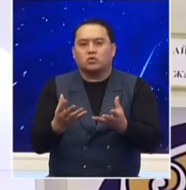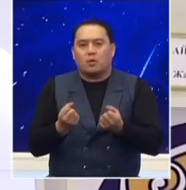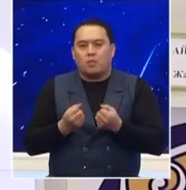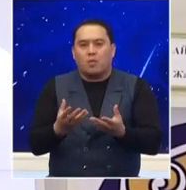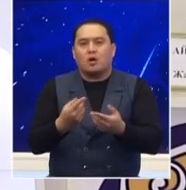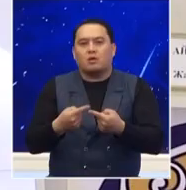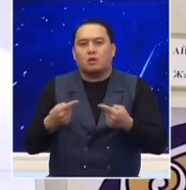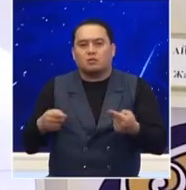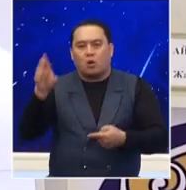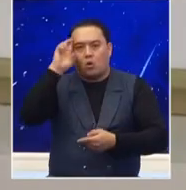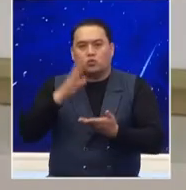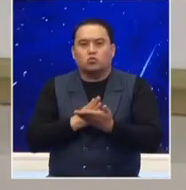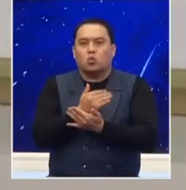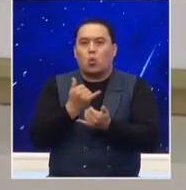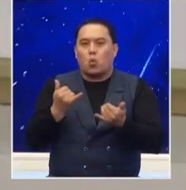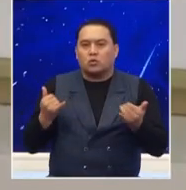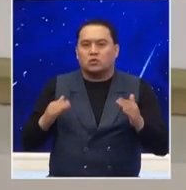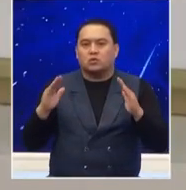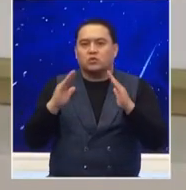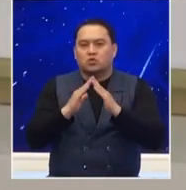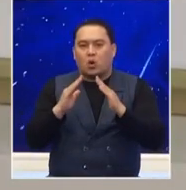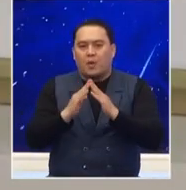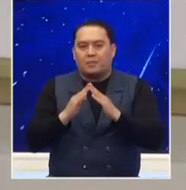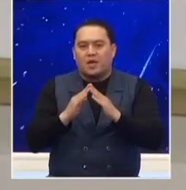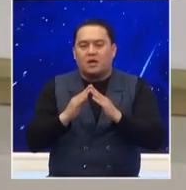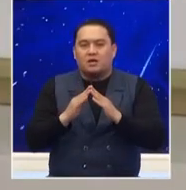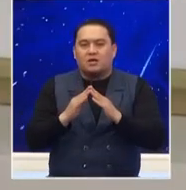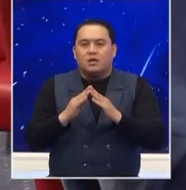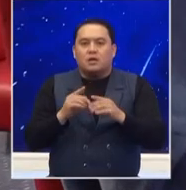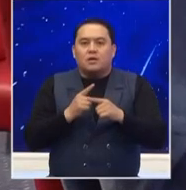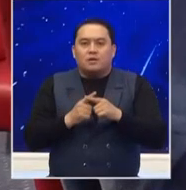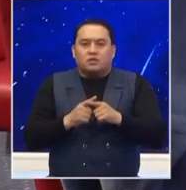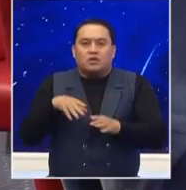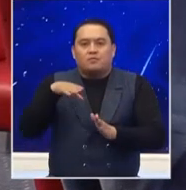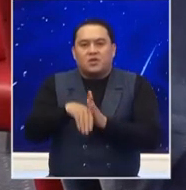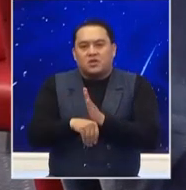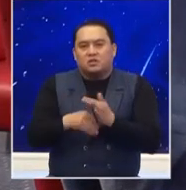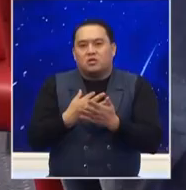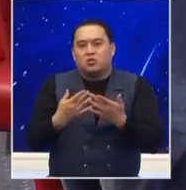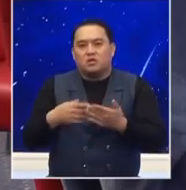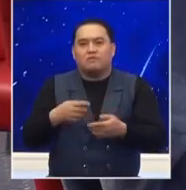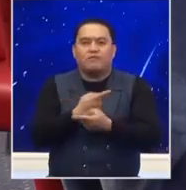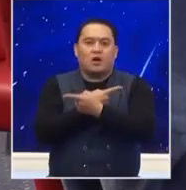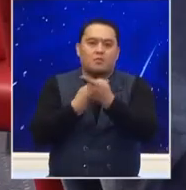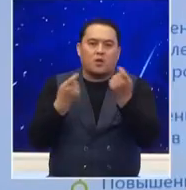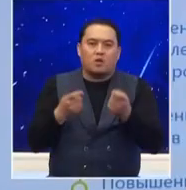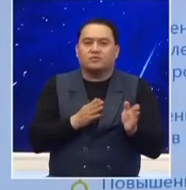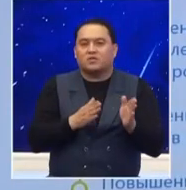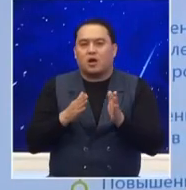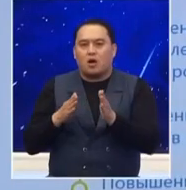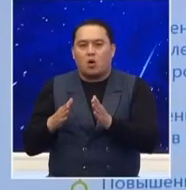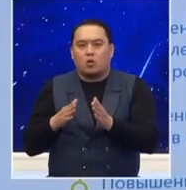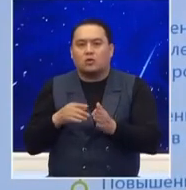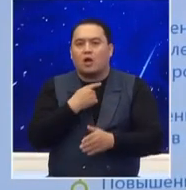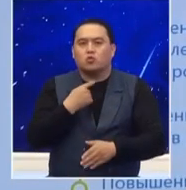может получать самые разные услуги, не выходя из дома. Приложение совмещает в себе ряд других информационных систем